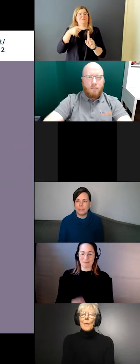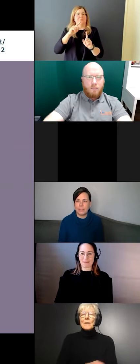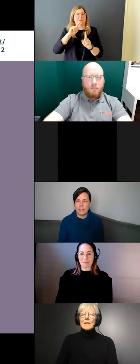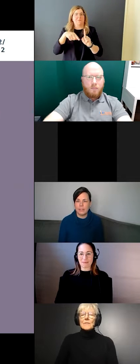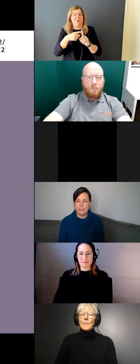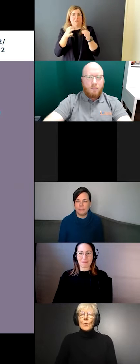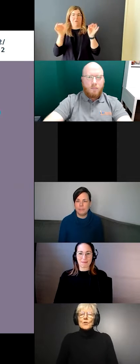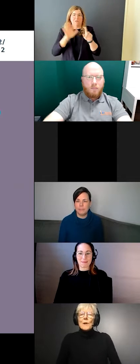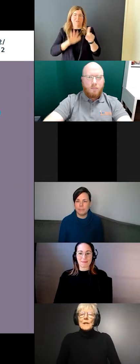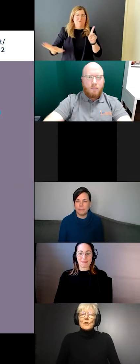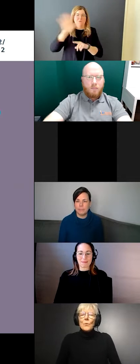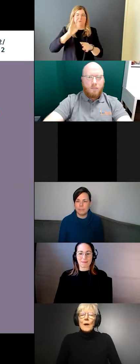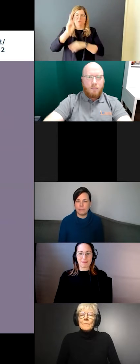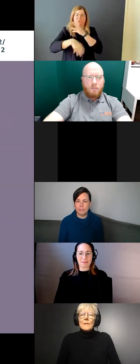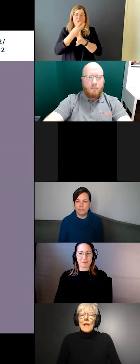là-dessus.